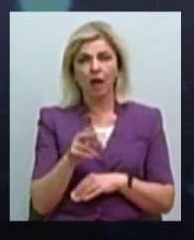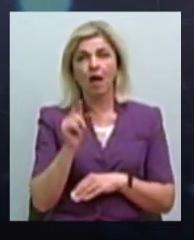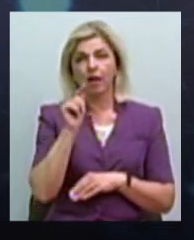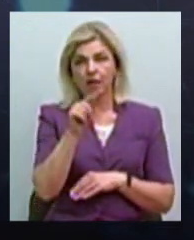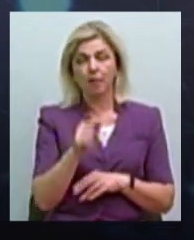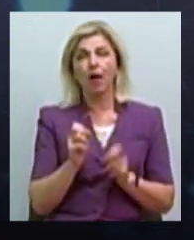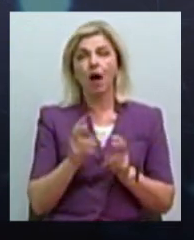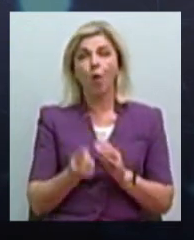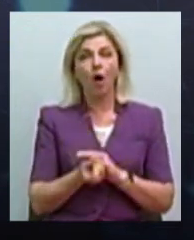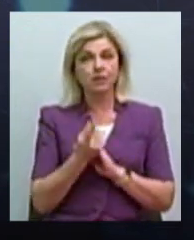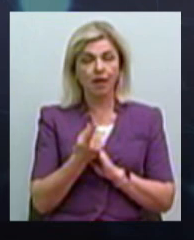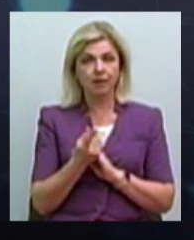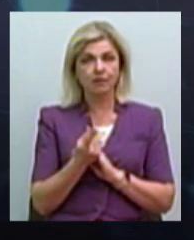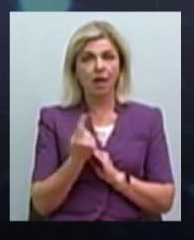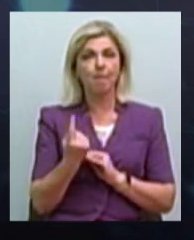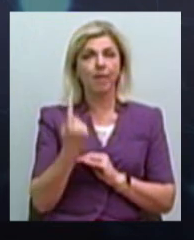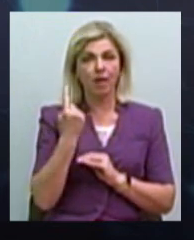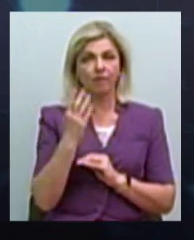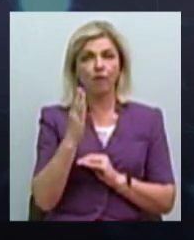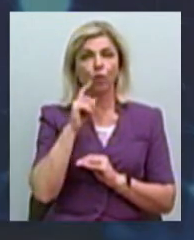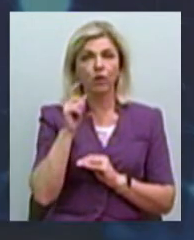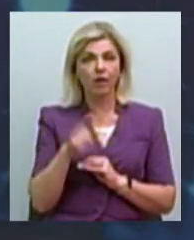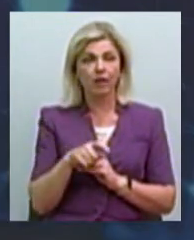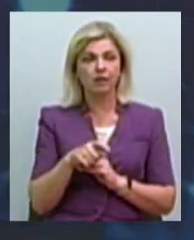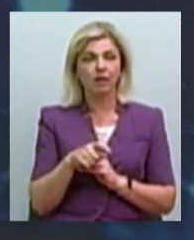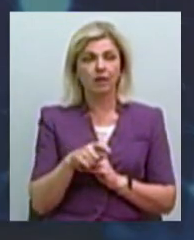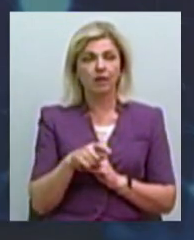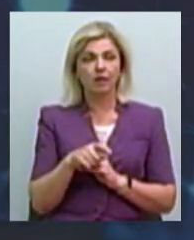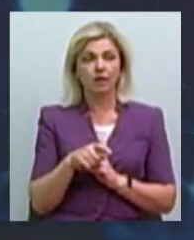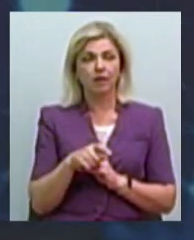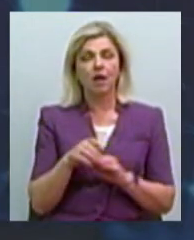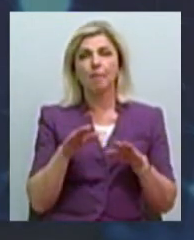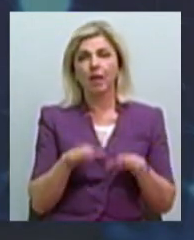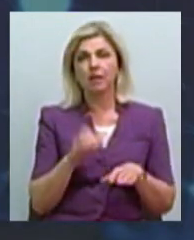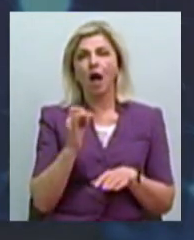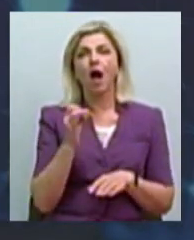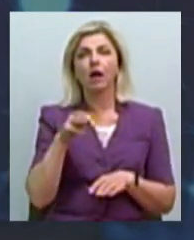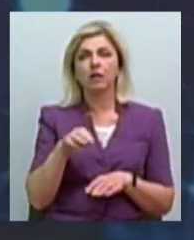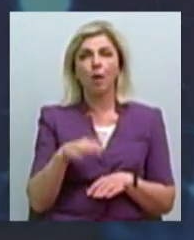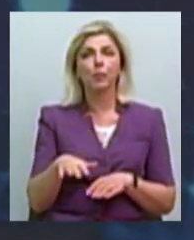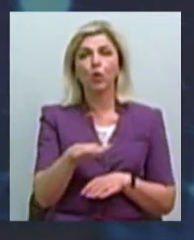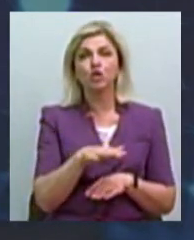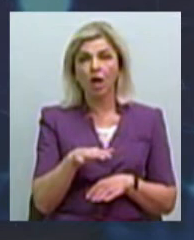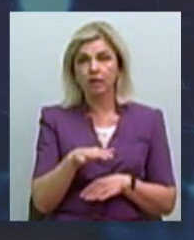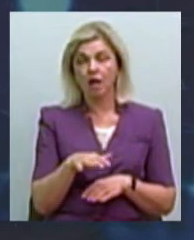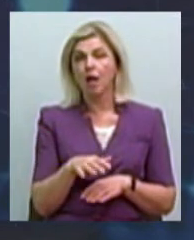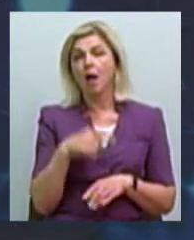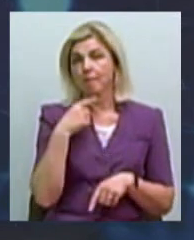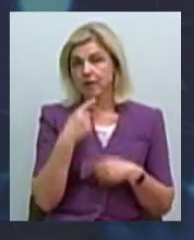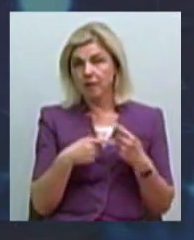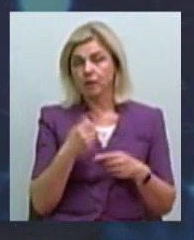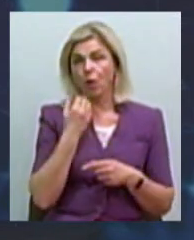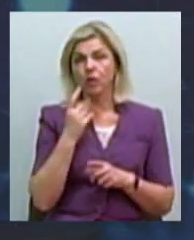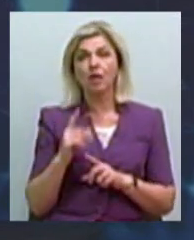как оказалось, первая в Украине стритбольная арт-площадка. То есть весьма вот постоянно, когда